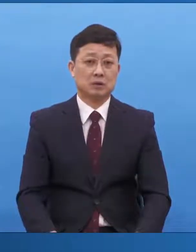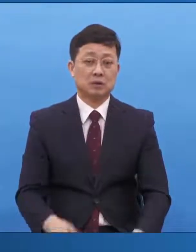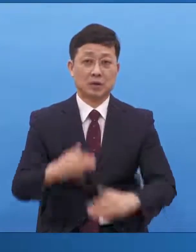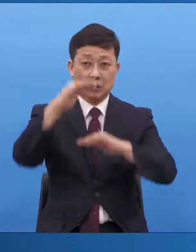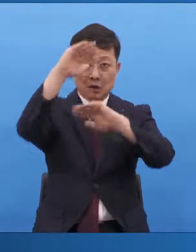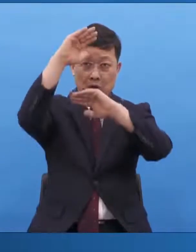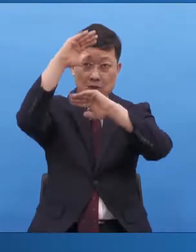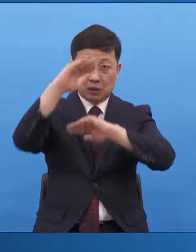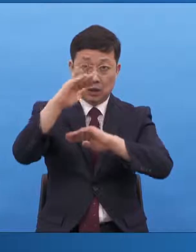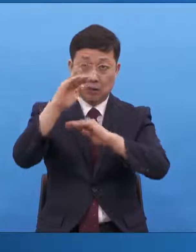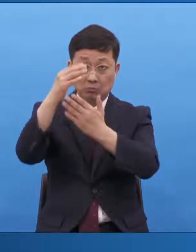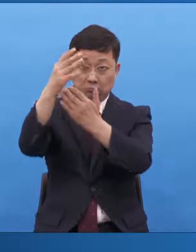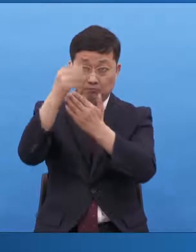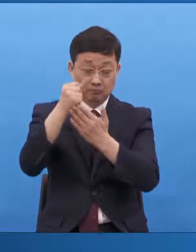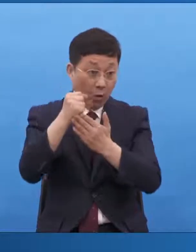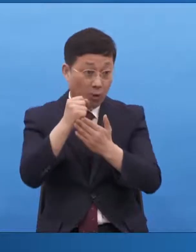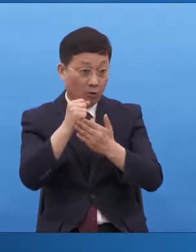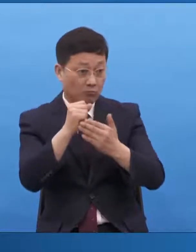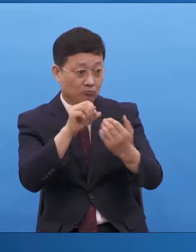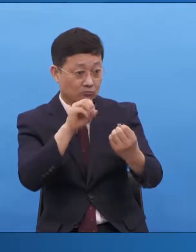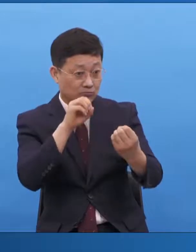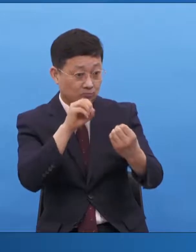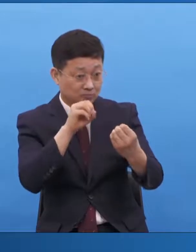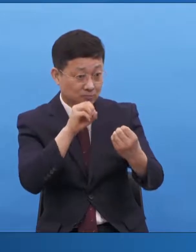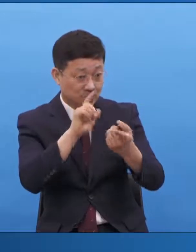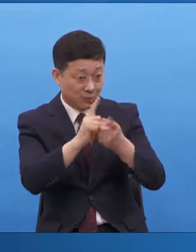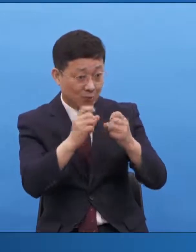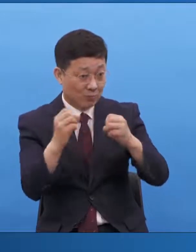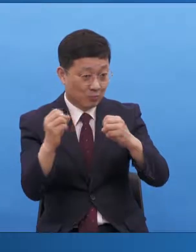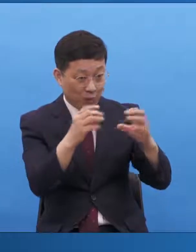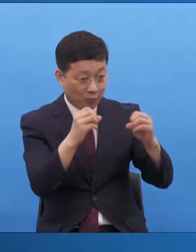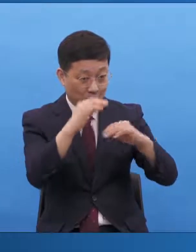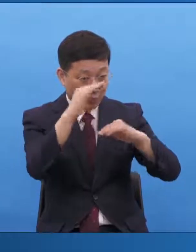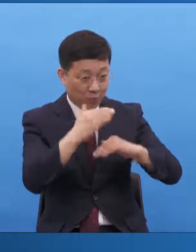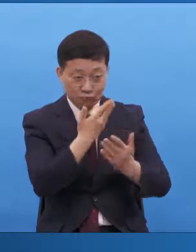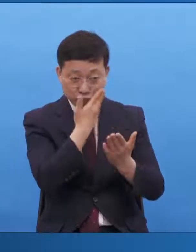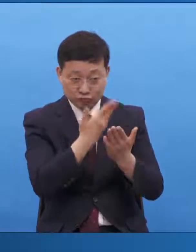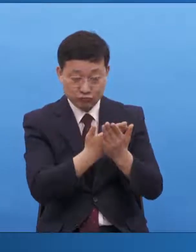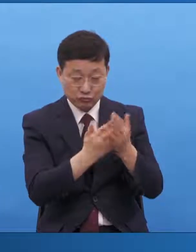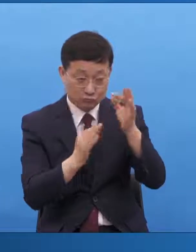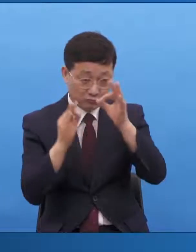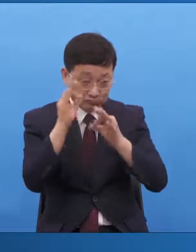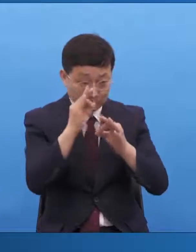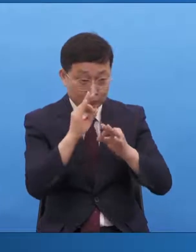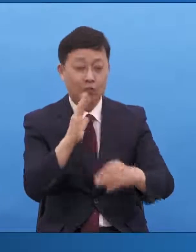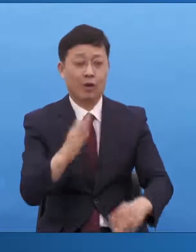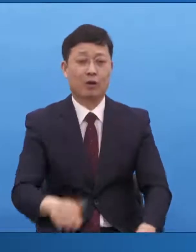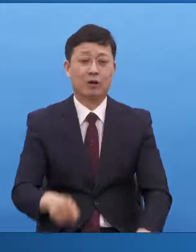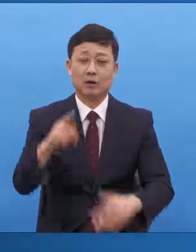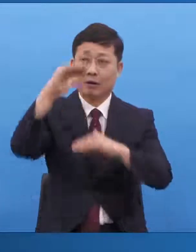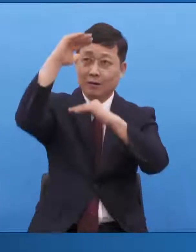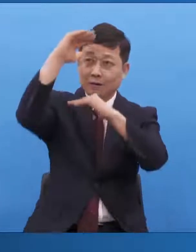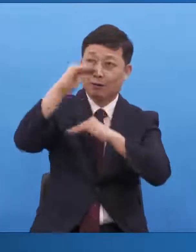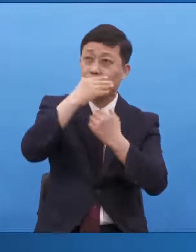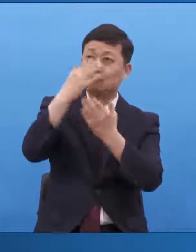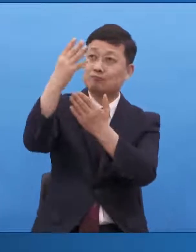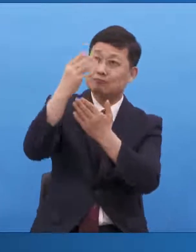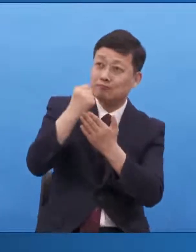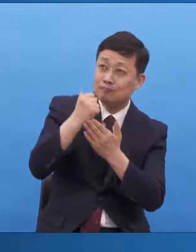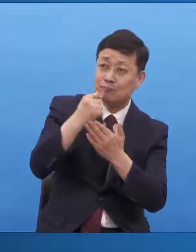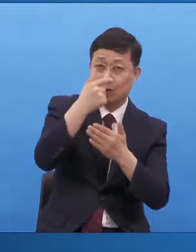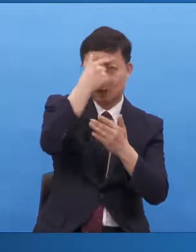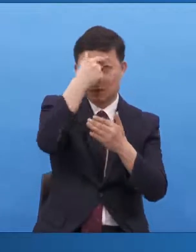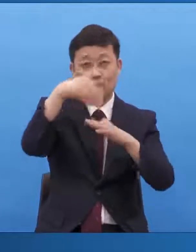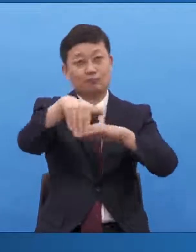our first, second, third, and fourth lecture are important, but they're not all that important. There are forums for confirming the answers. 이 축복을 늘 누리고 있으면은 교회 가서 예배 드리는